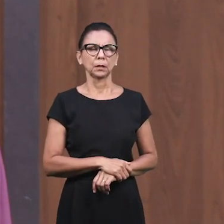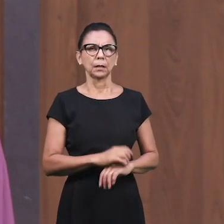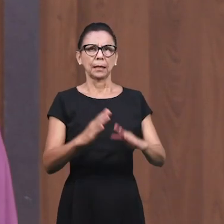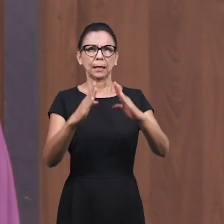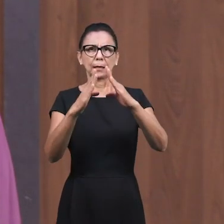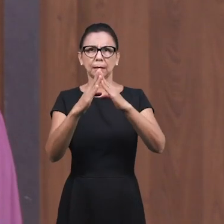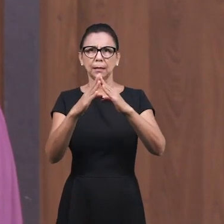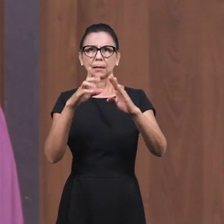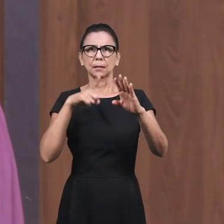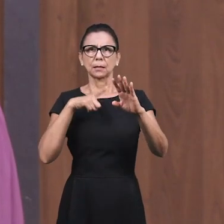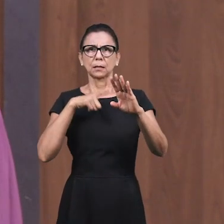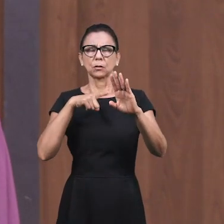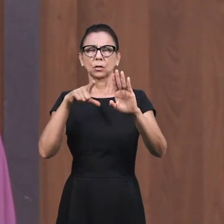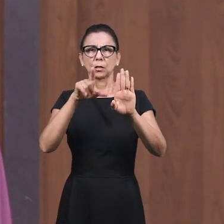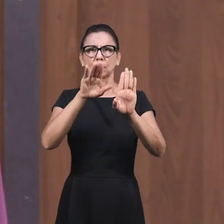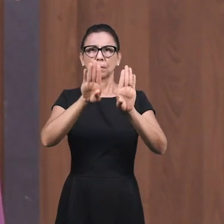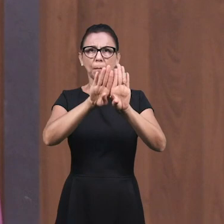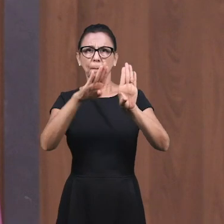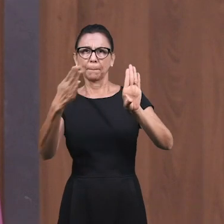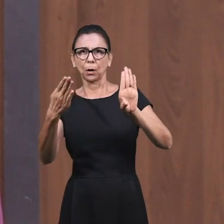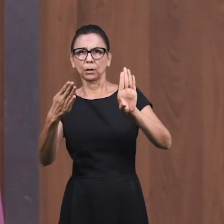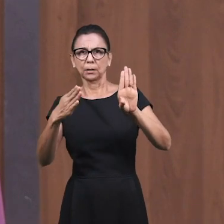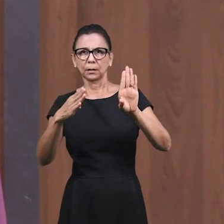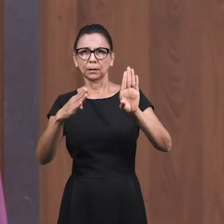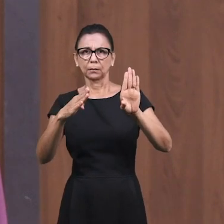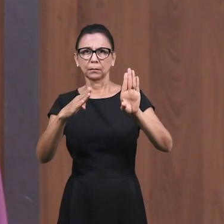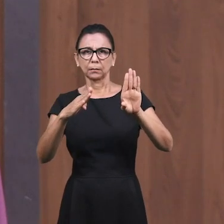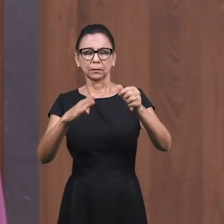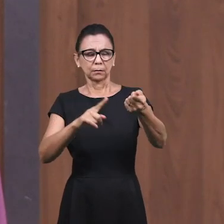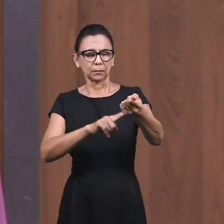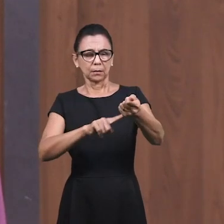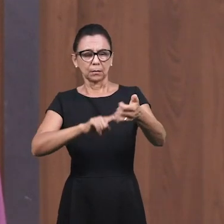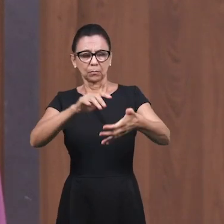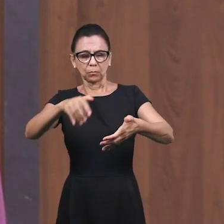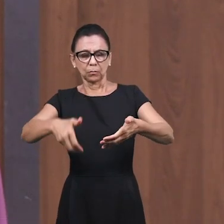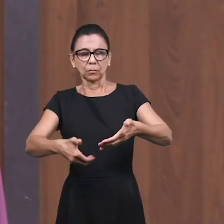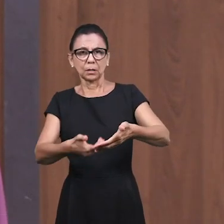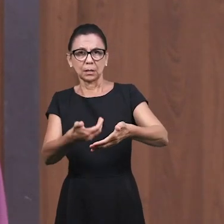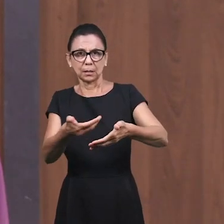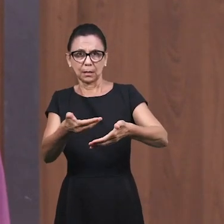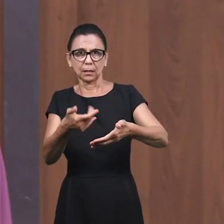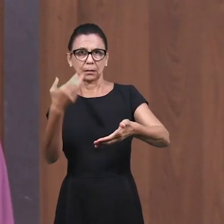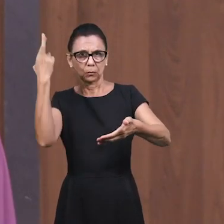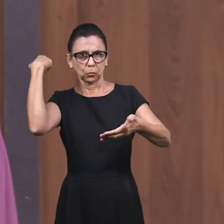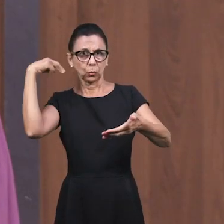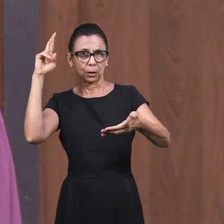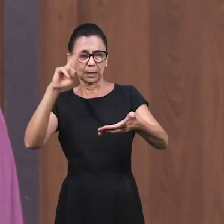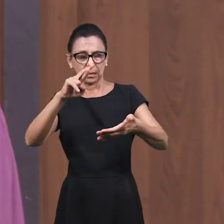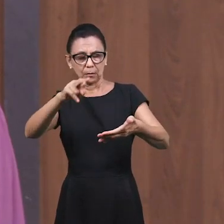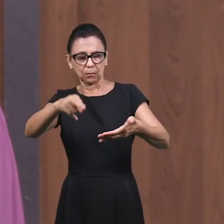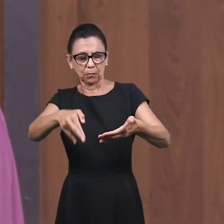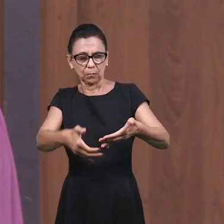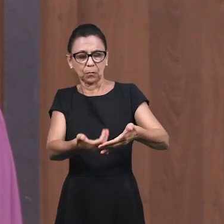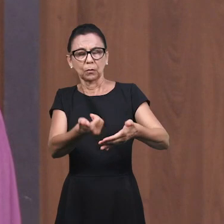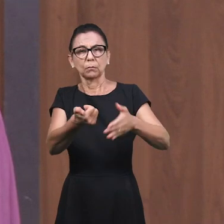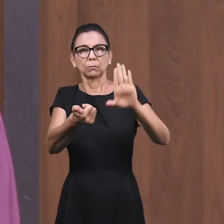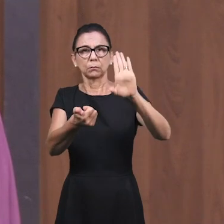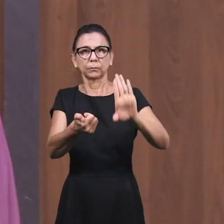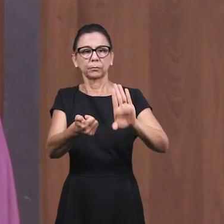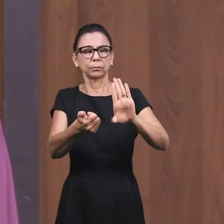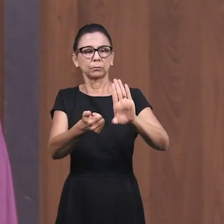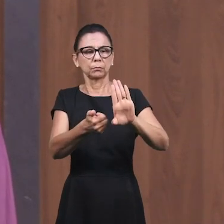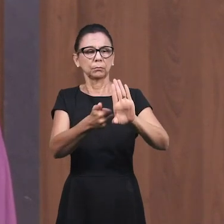le sang recevraient la délivrance. En Égypte, le sang de l'agneau passé dans les poteaux alentours des